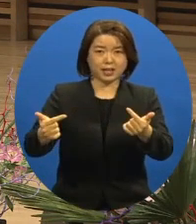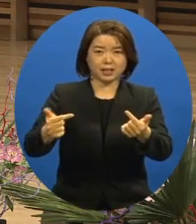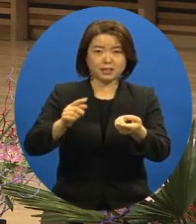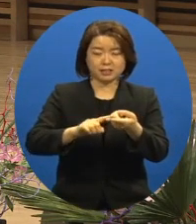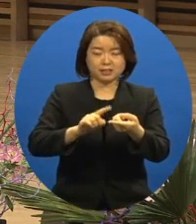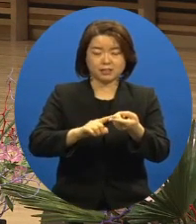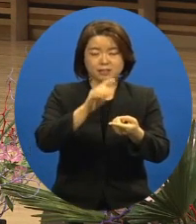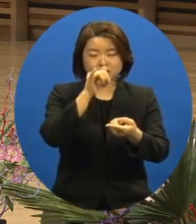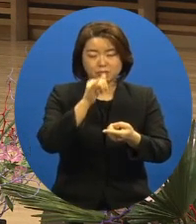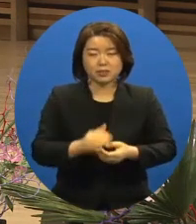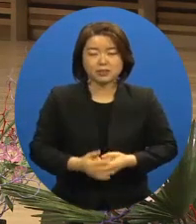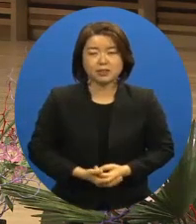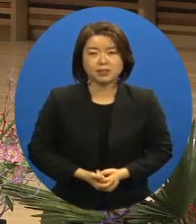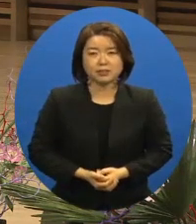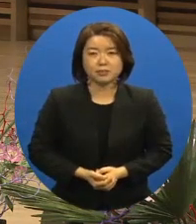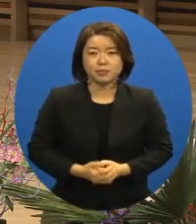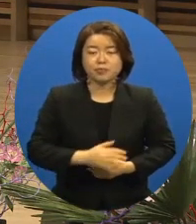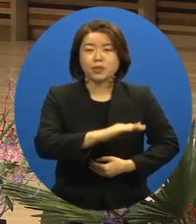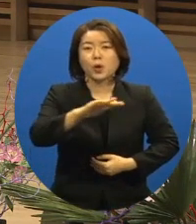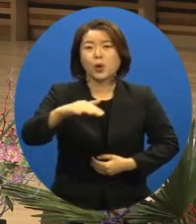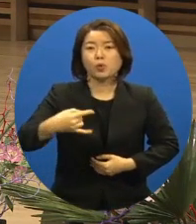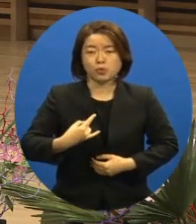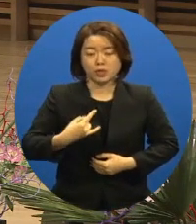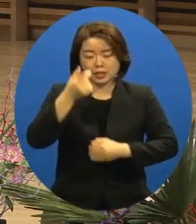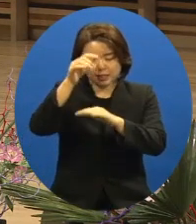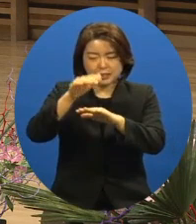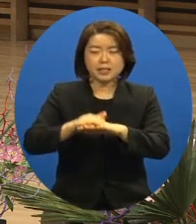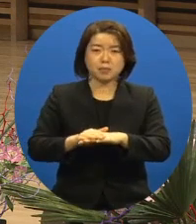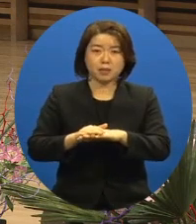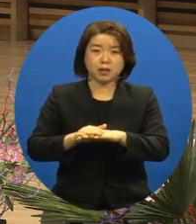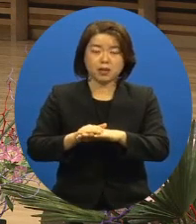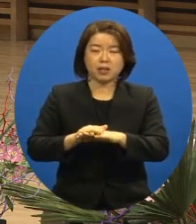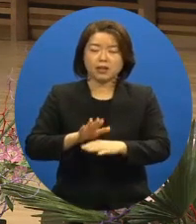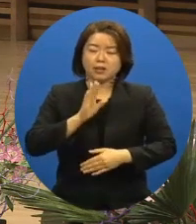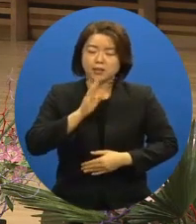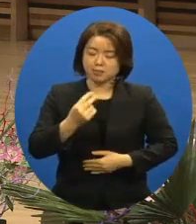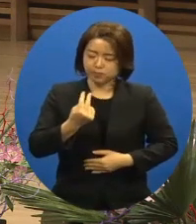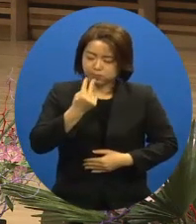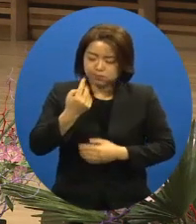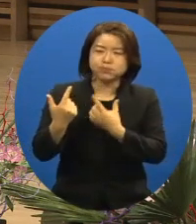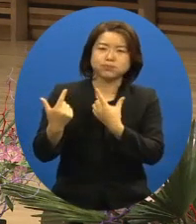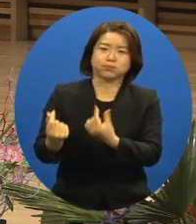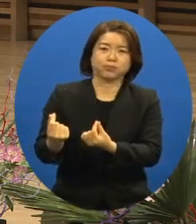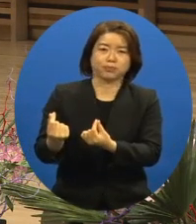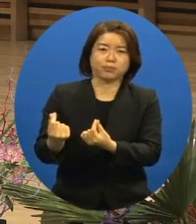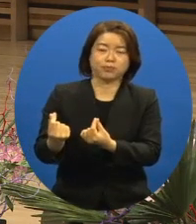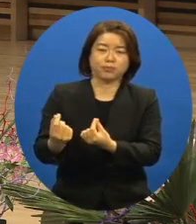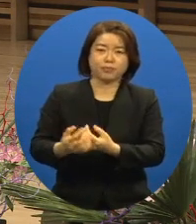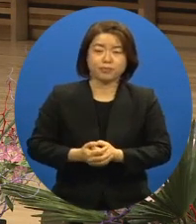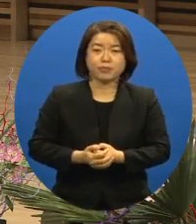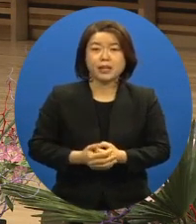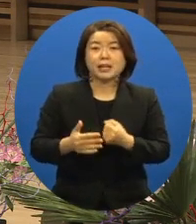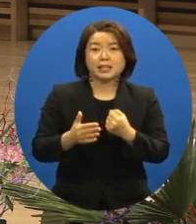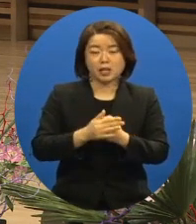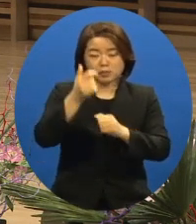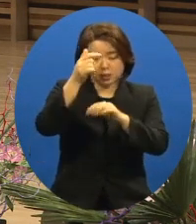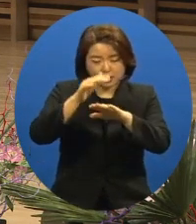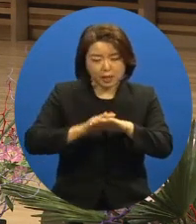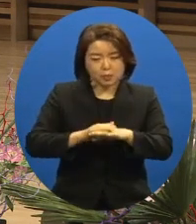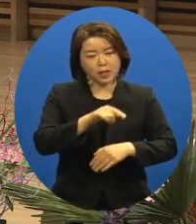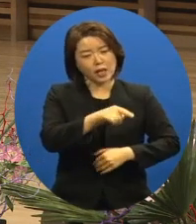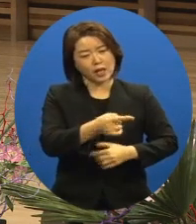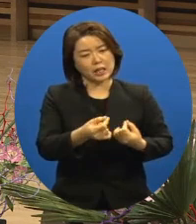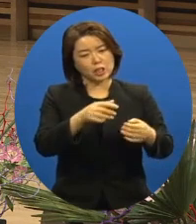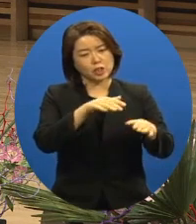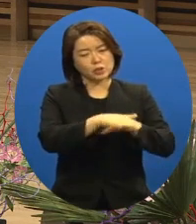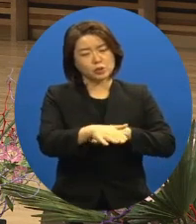상태입니다. 우리에게 있어서 예배는 사실 생명과도 같은 일입니다. 그래서 예배를 이런 형태로